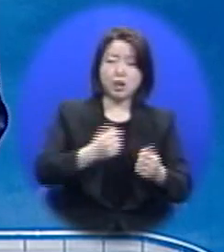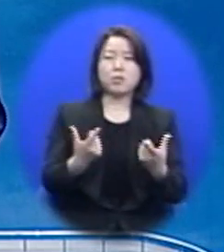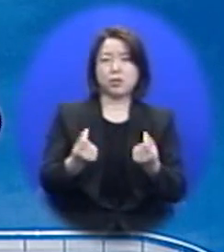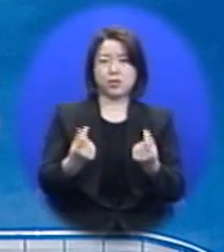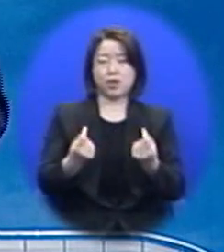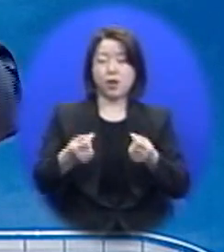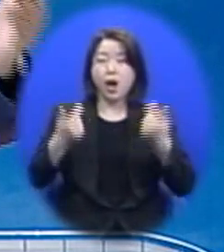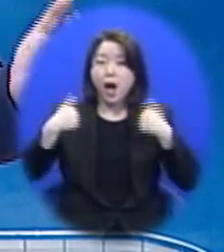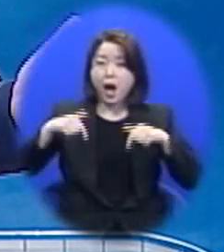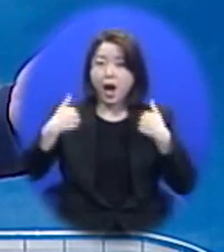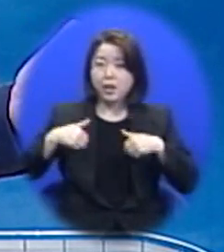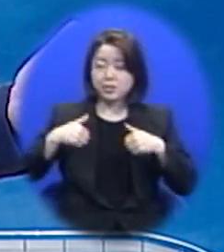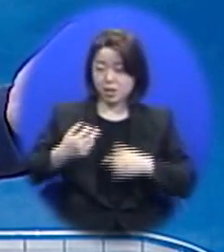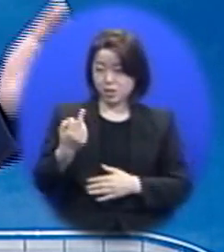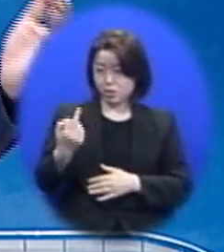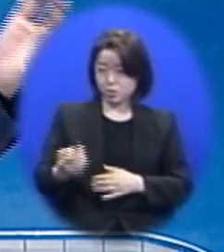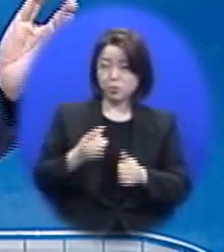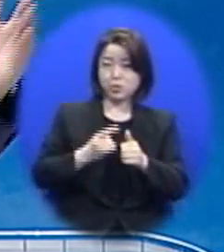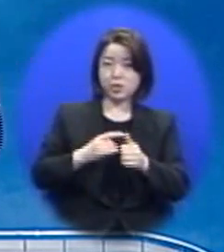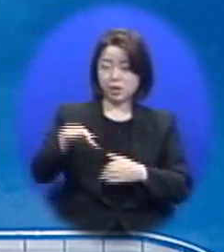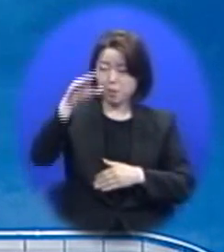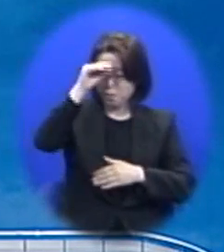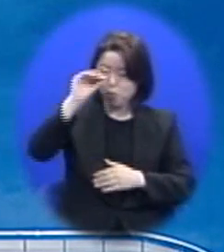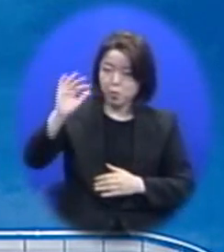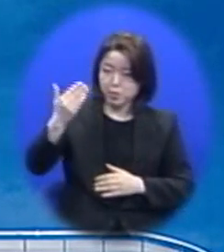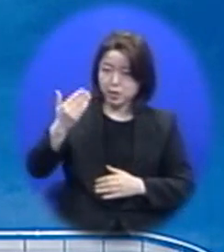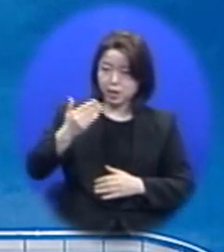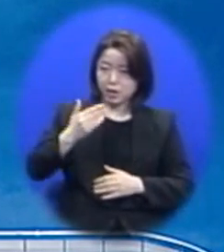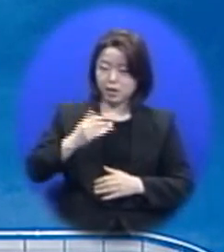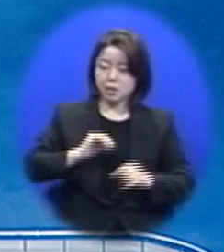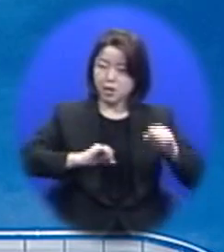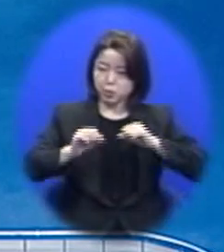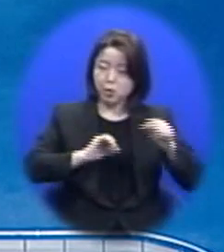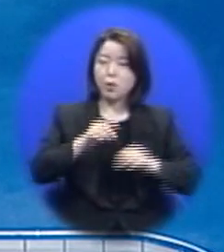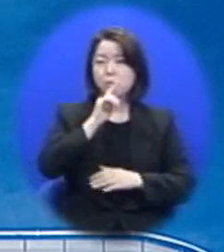항상 동생들에게 모범이 되게 행동하고 말하고 살아야 됐어요.